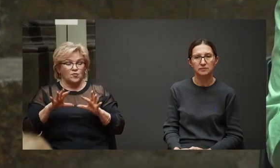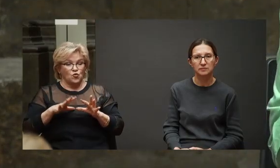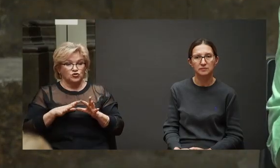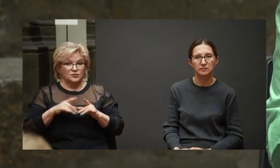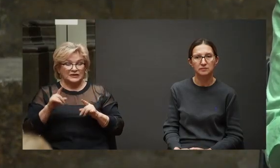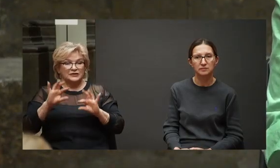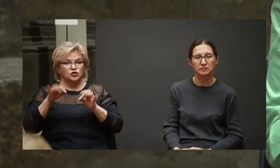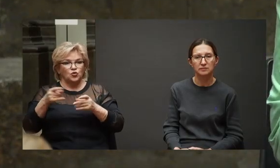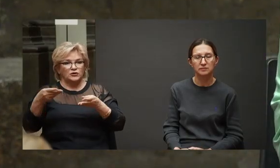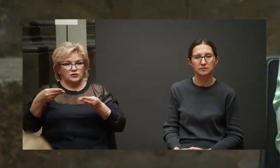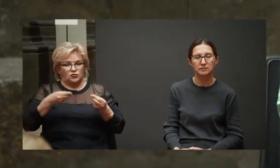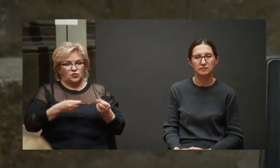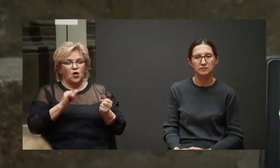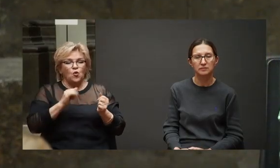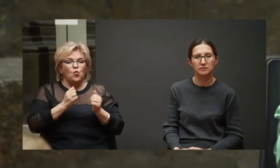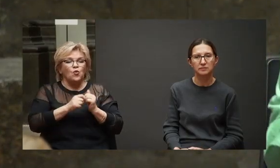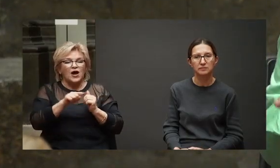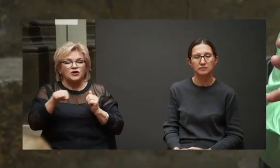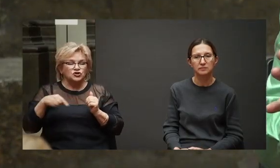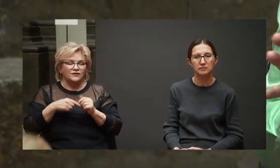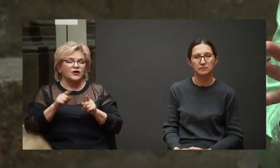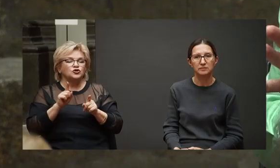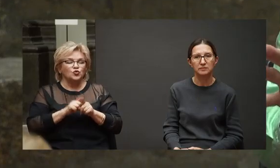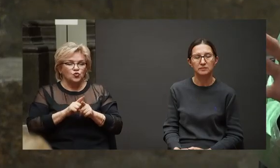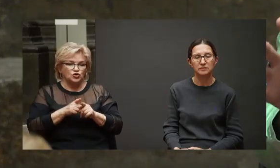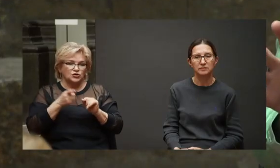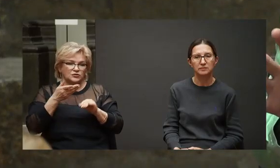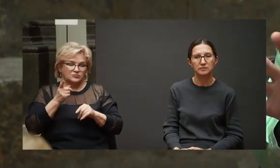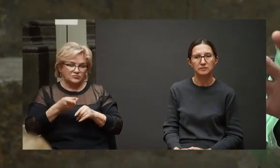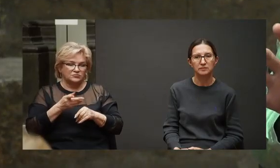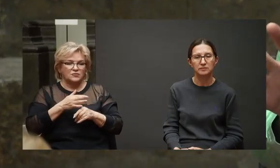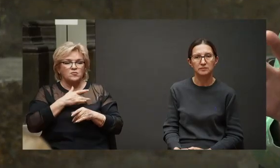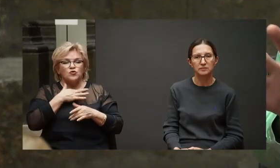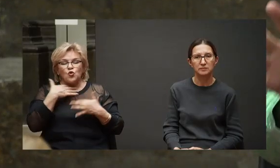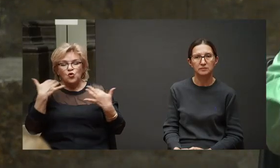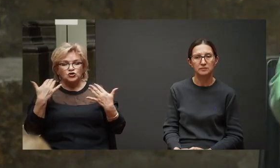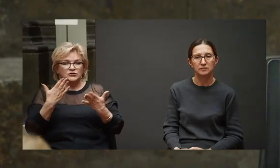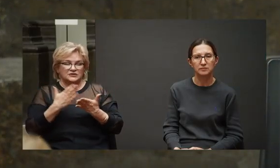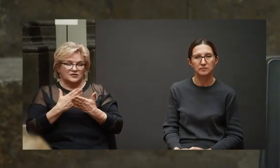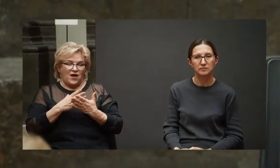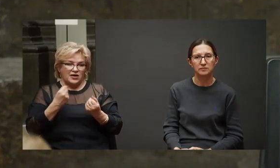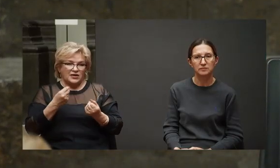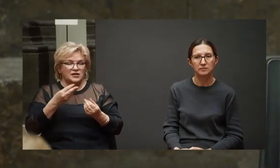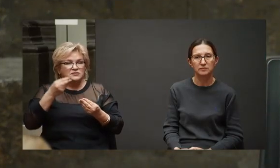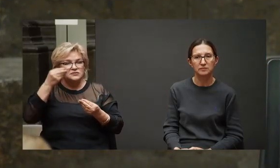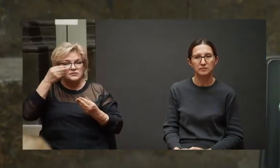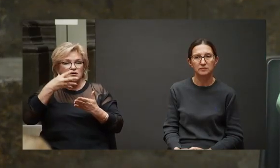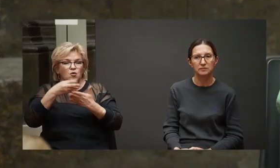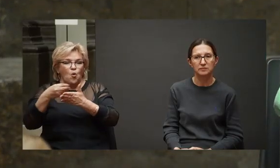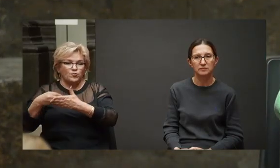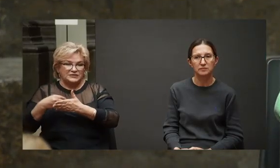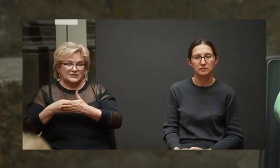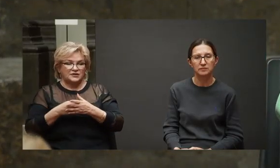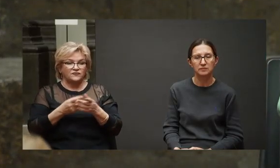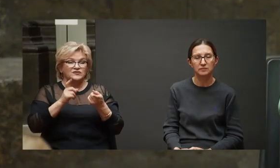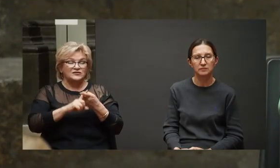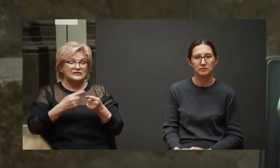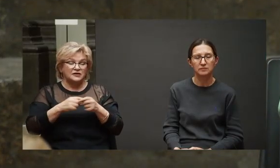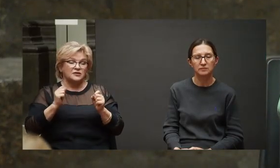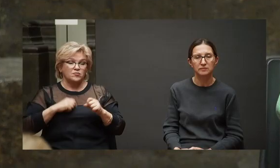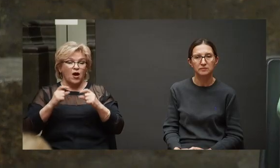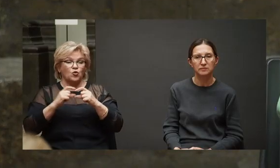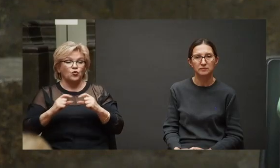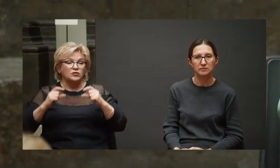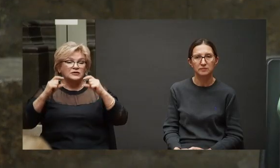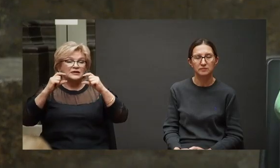иное произведение. У каждого из нас тоже, на самом деле, множество оптик. Да? Я вот в этой связи очень люблю цитировать